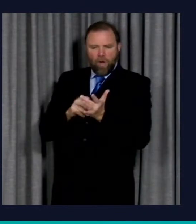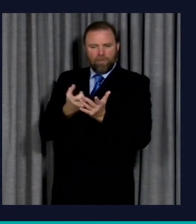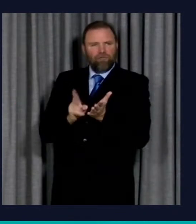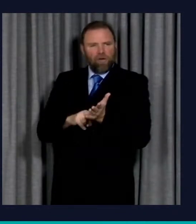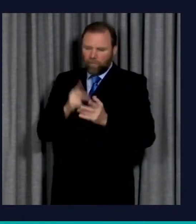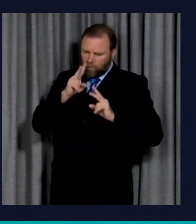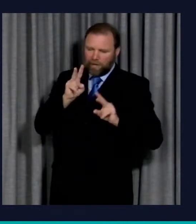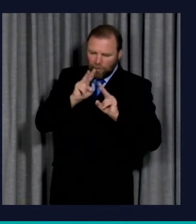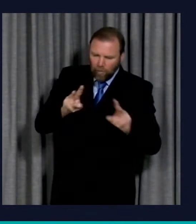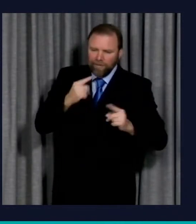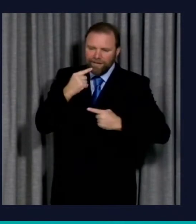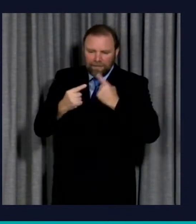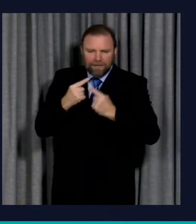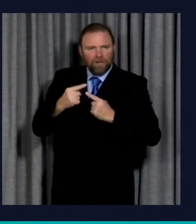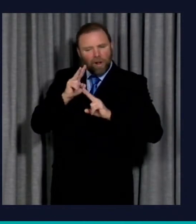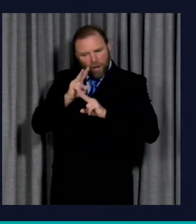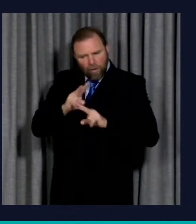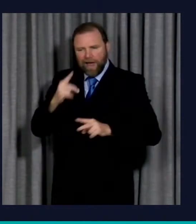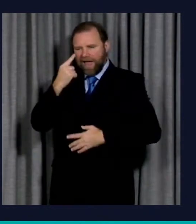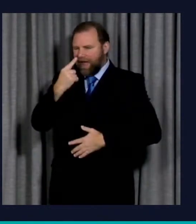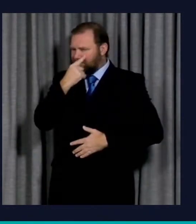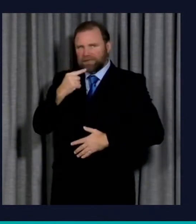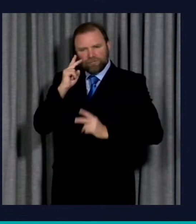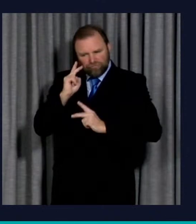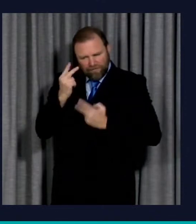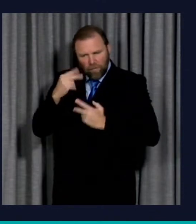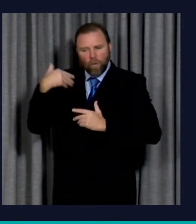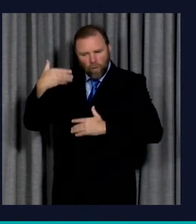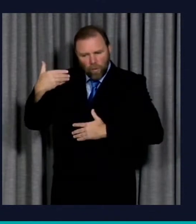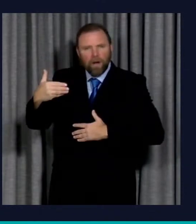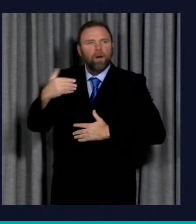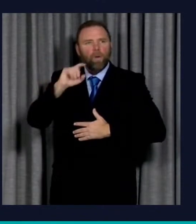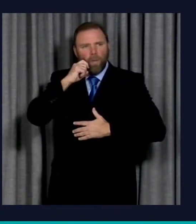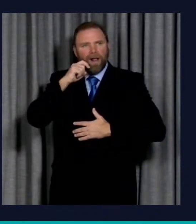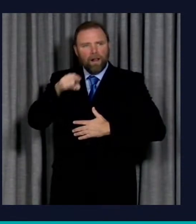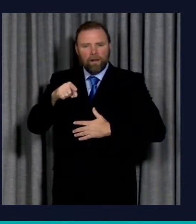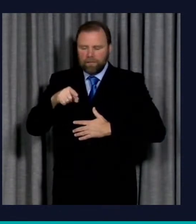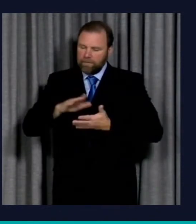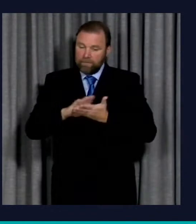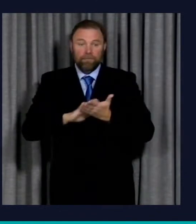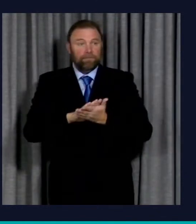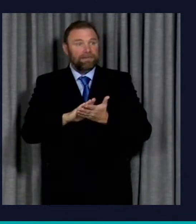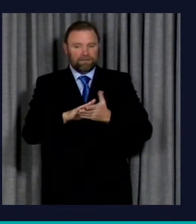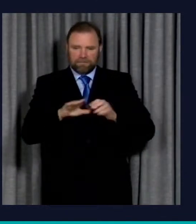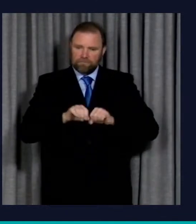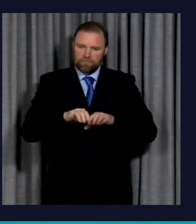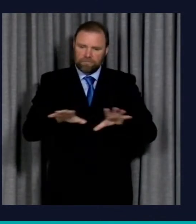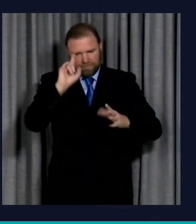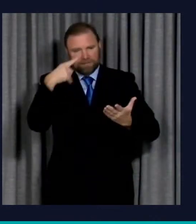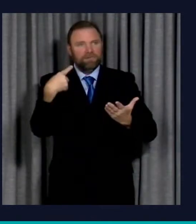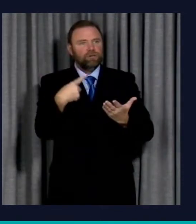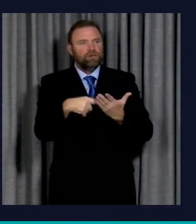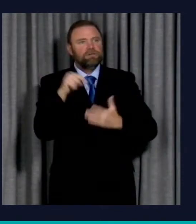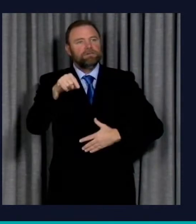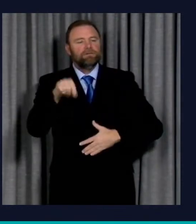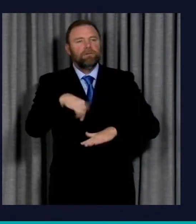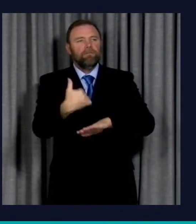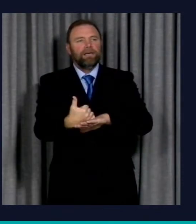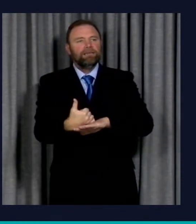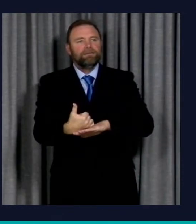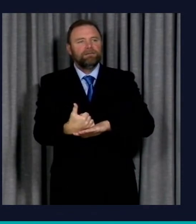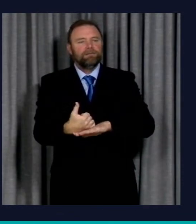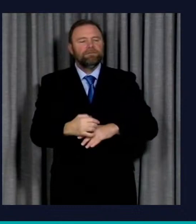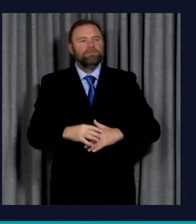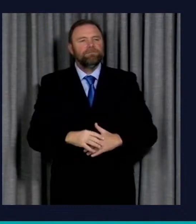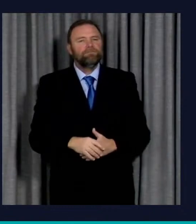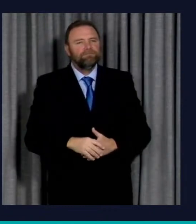gwasanaeth iechyd ac i helpu ni i gyd pan mae'r ton o'r amrywiolyn newydd yn dod